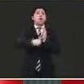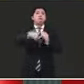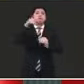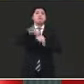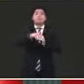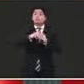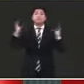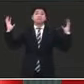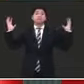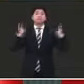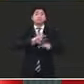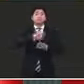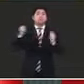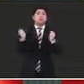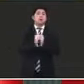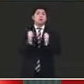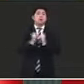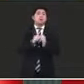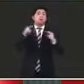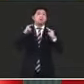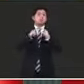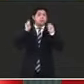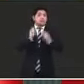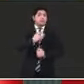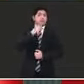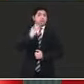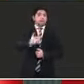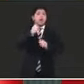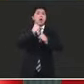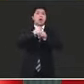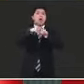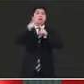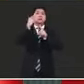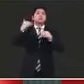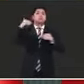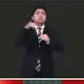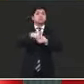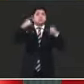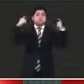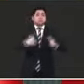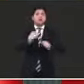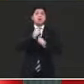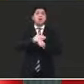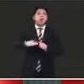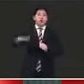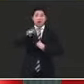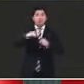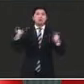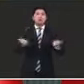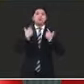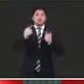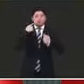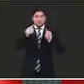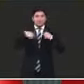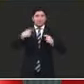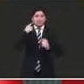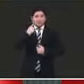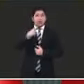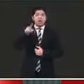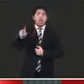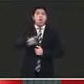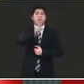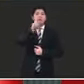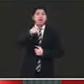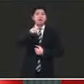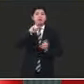milletvekillerimizle bir araya geldik Gazi meclisimizin genel kurulunda yaptığımız 27 dönemin